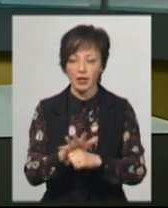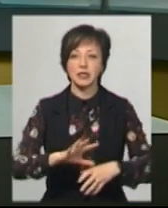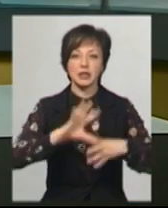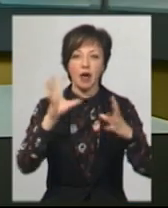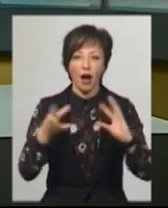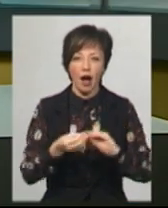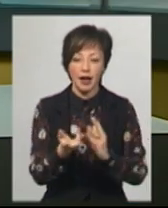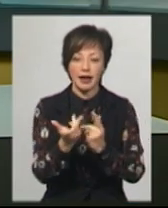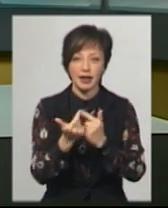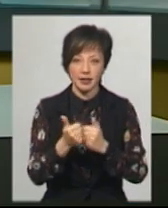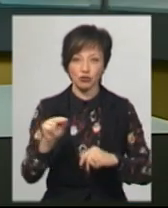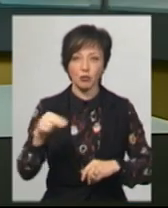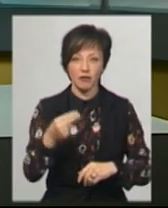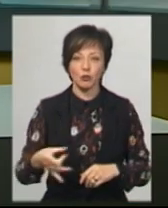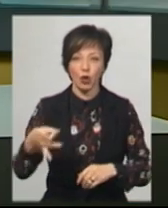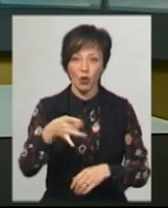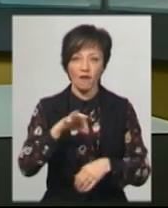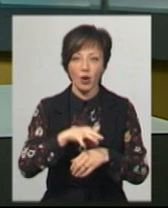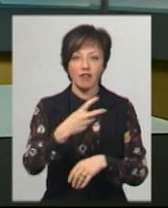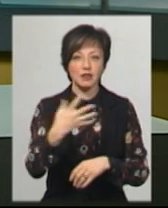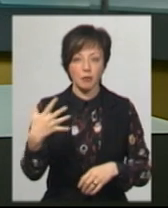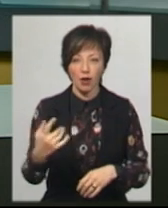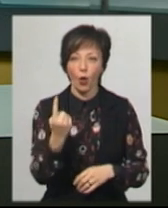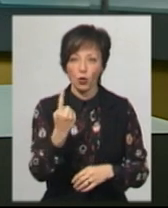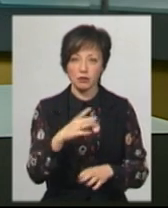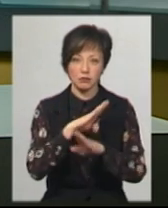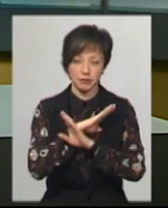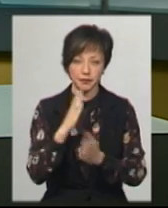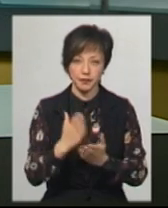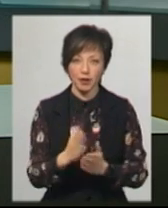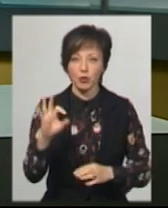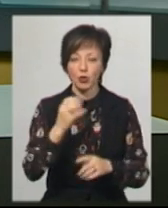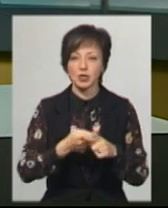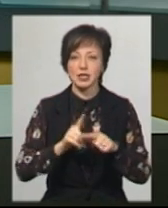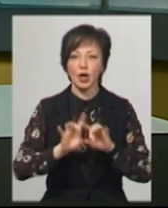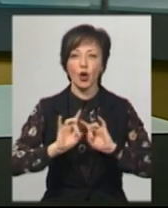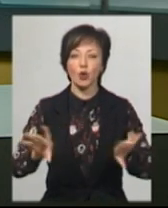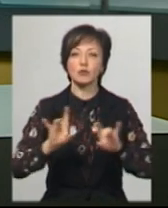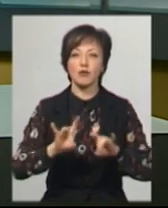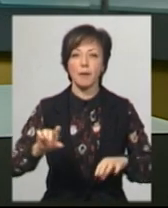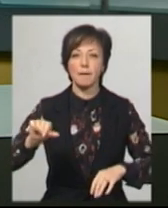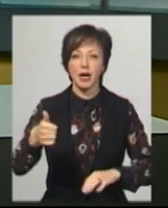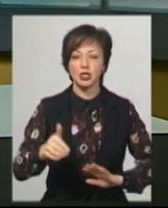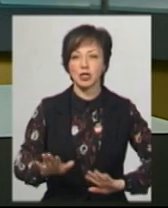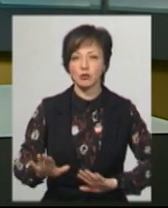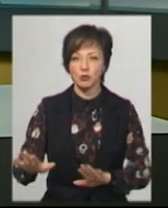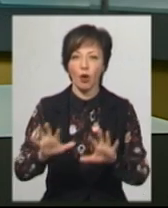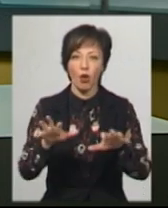кількість хворих у Чомировецькому районі – 25, з них один летальний. Про це Суспільному розповів перший заступник